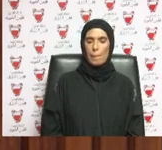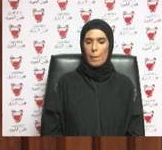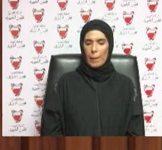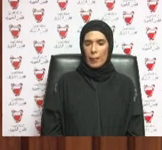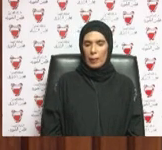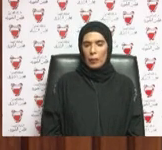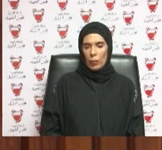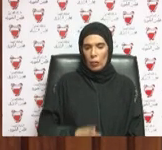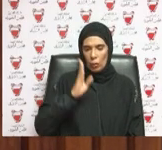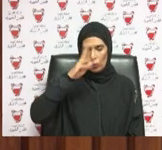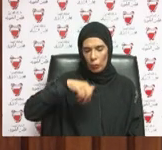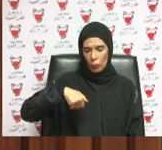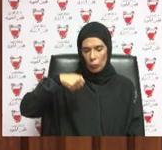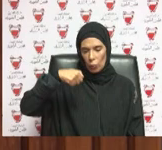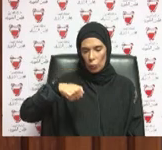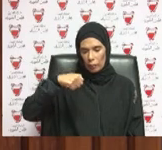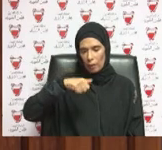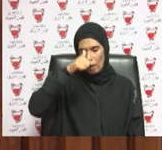العزاء وصادق المواساة،